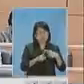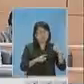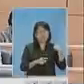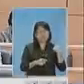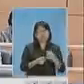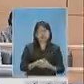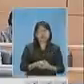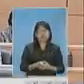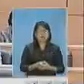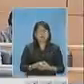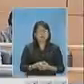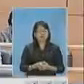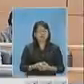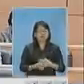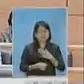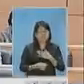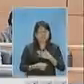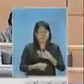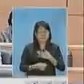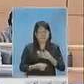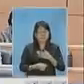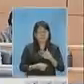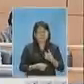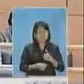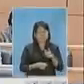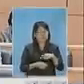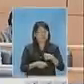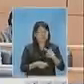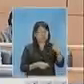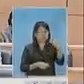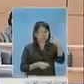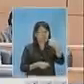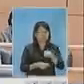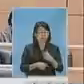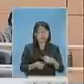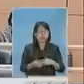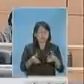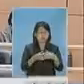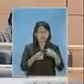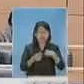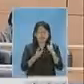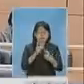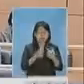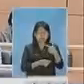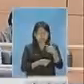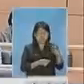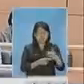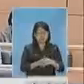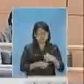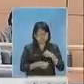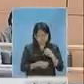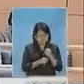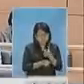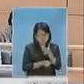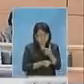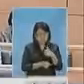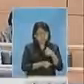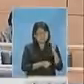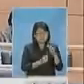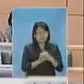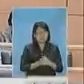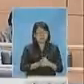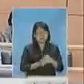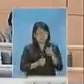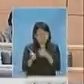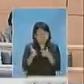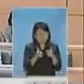ปวดพวกผมเป็นฝ่ายถูกฆ่าครับท่านประธานแล้วพวกผมไม่ได้ทำฮะจะ